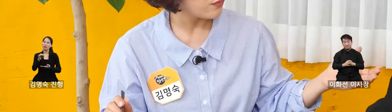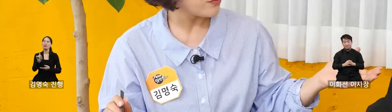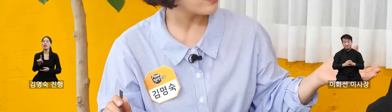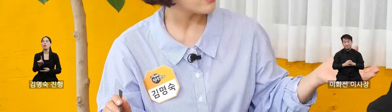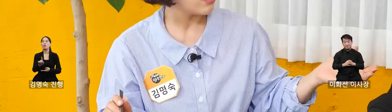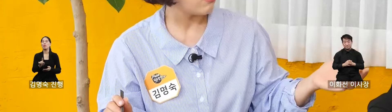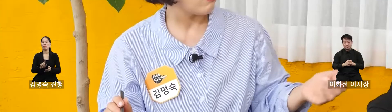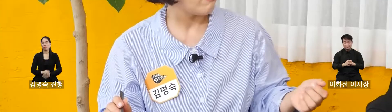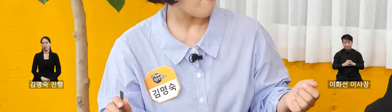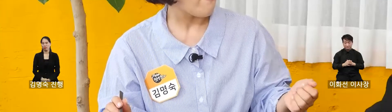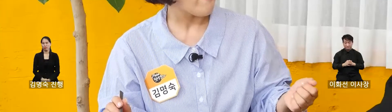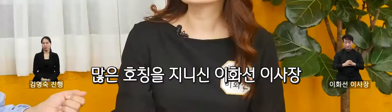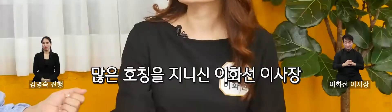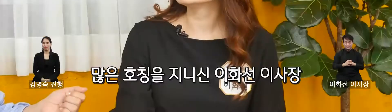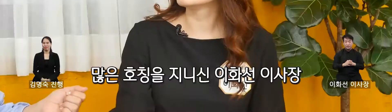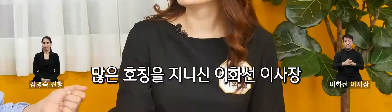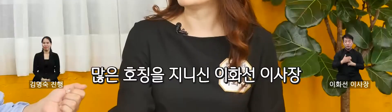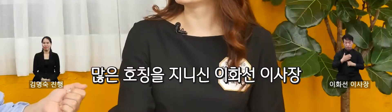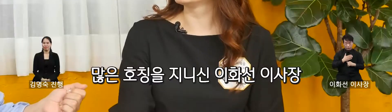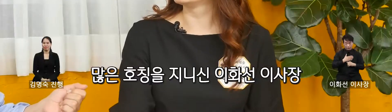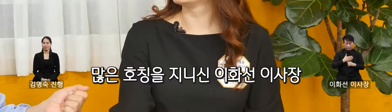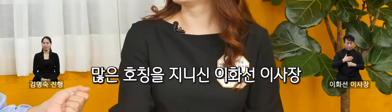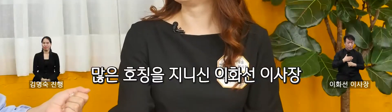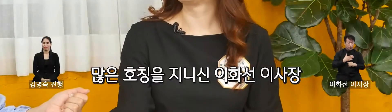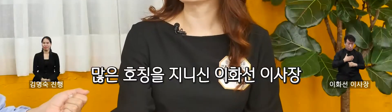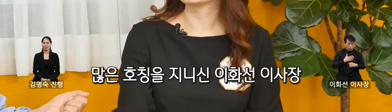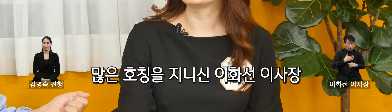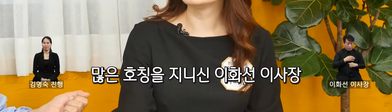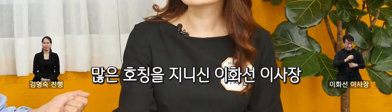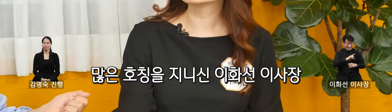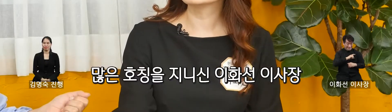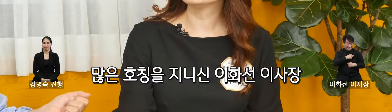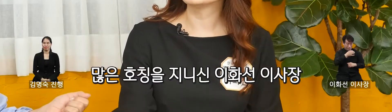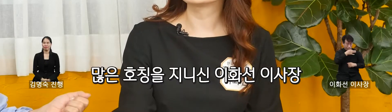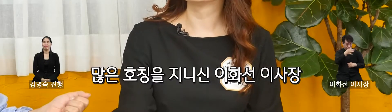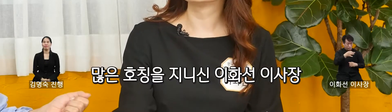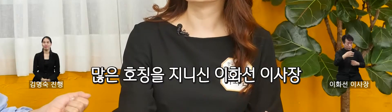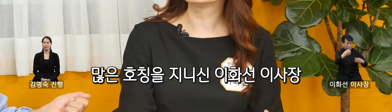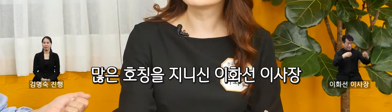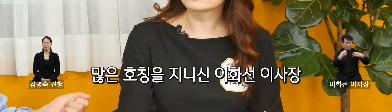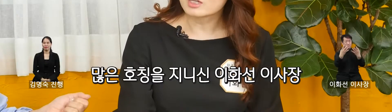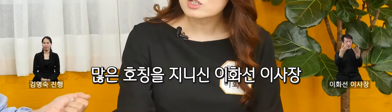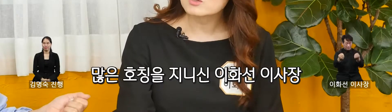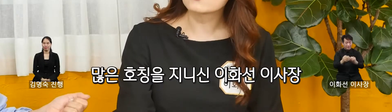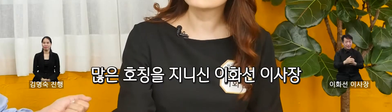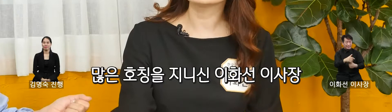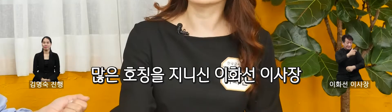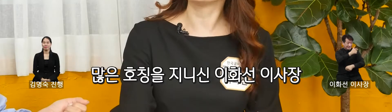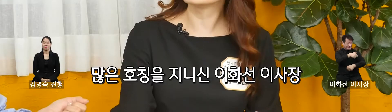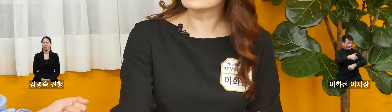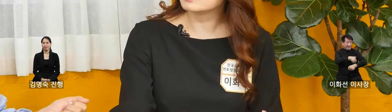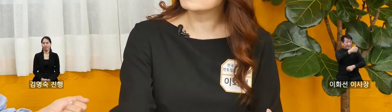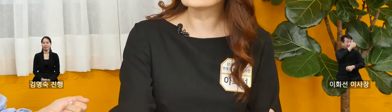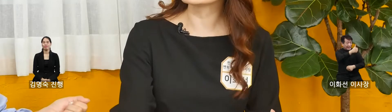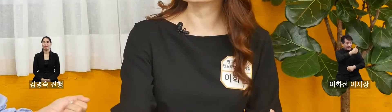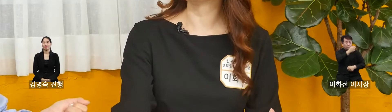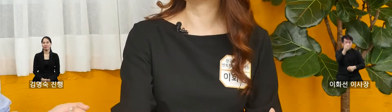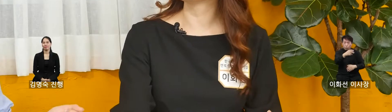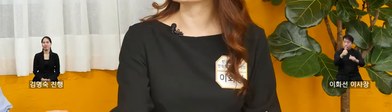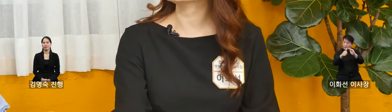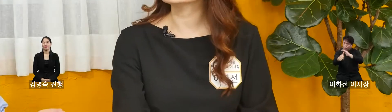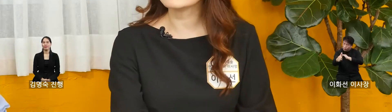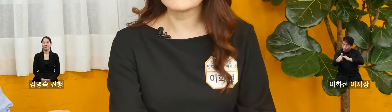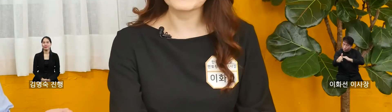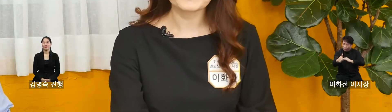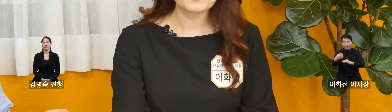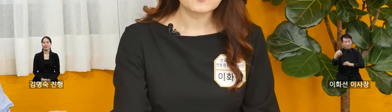뭘로 부르시나요? 저는 호칭이 되게 많아요. 뭐 이사장님이라고 부르는 분들도 계시고 대표님 뭐 이렇게